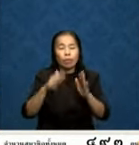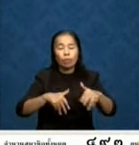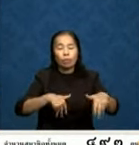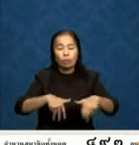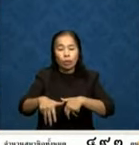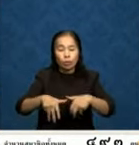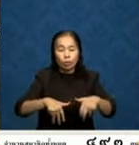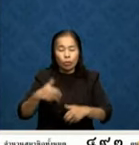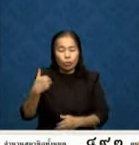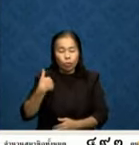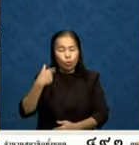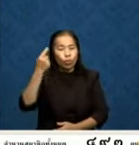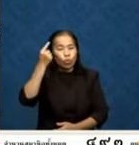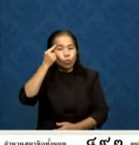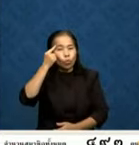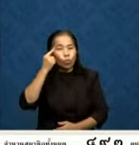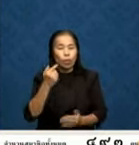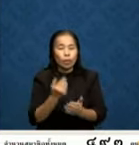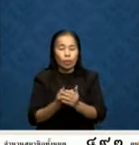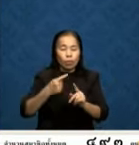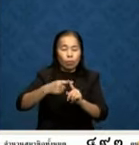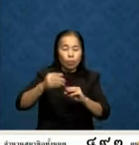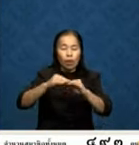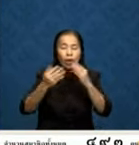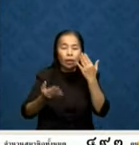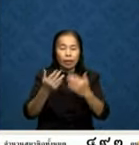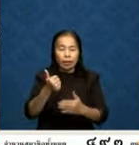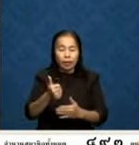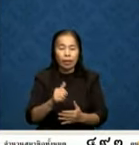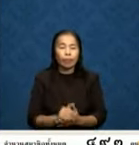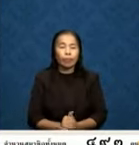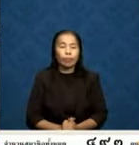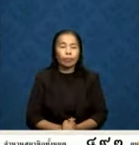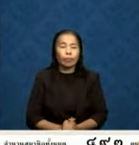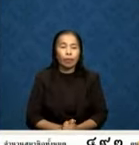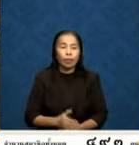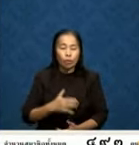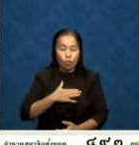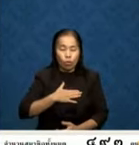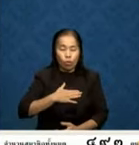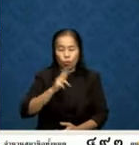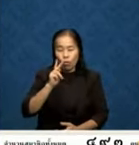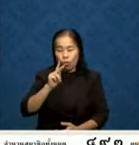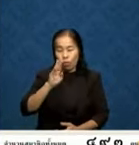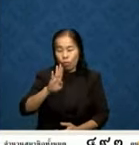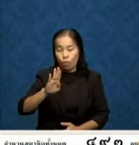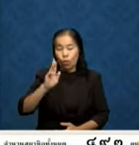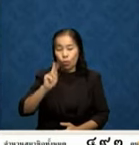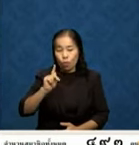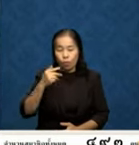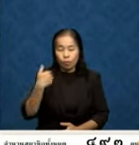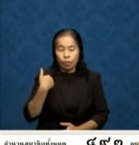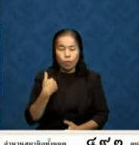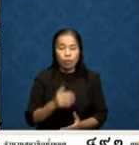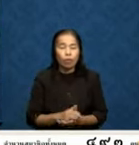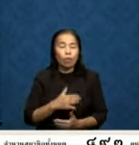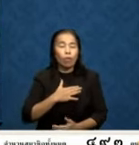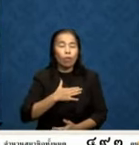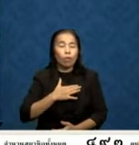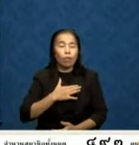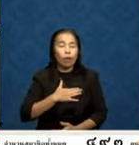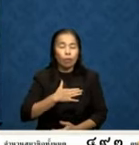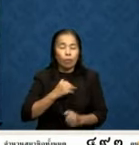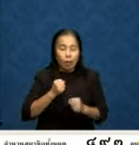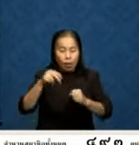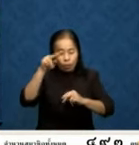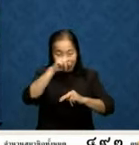นะครับมีต้นทุนทางพลังงานที่ดีขึ้นนะครับในส่วนของกกผ.นะครับทางเราเนี่ยก็พยายามที่จะดู